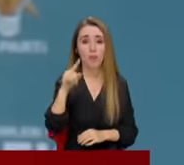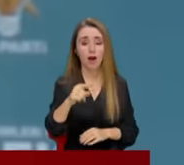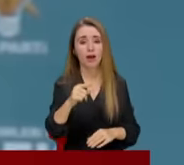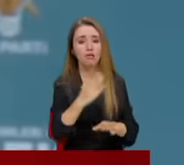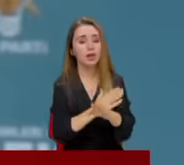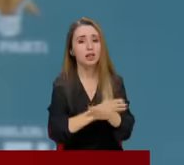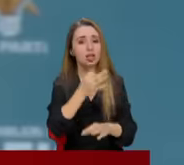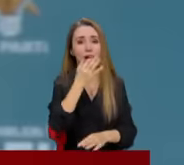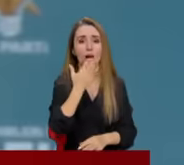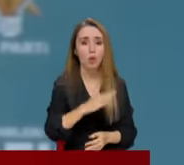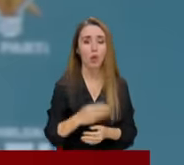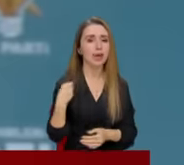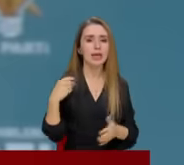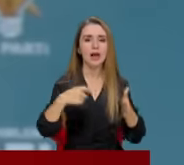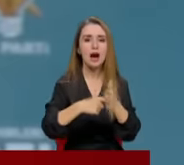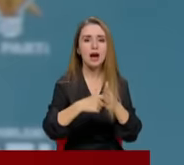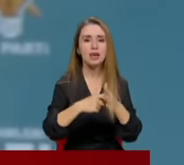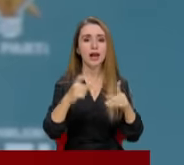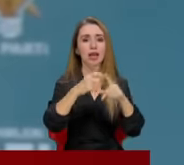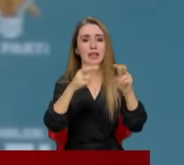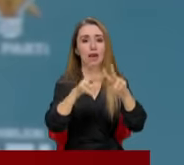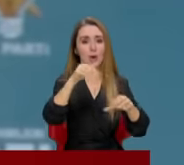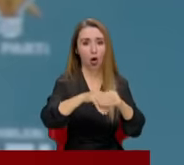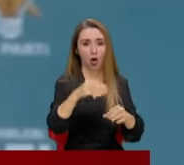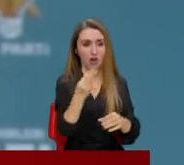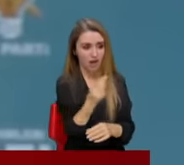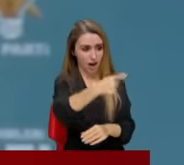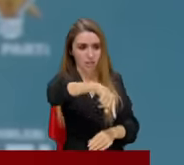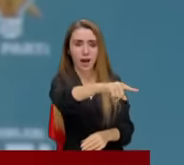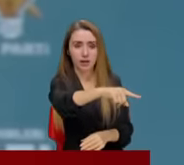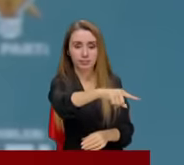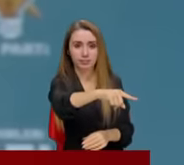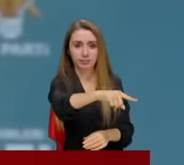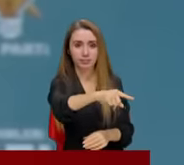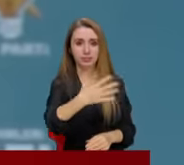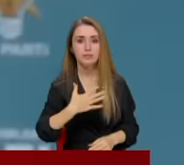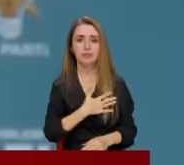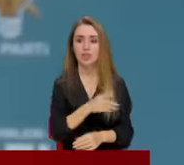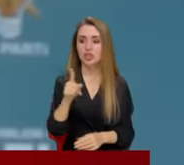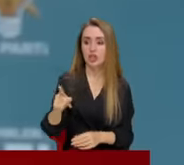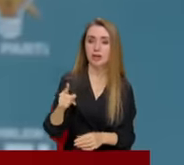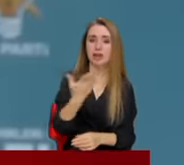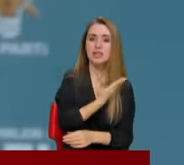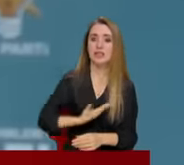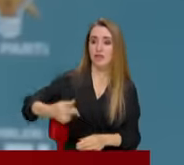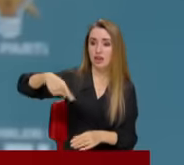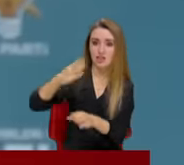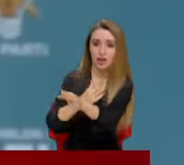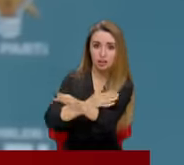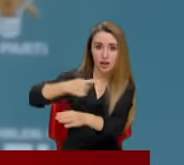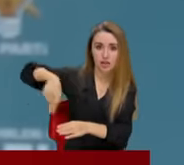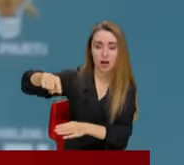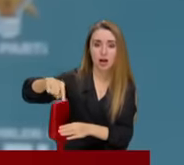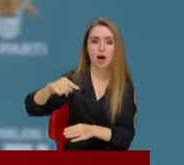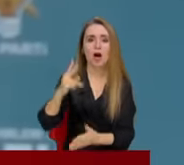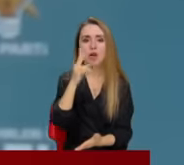seçmenin haberi yok. Yeni adıyla deme oy veren vatandaşlarımız da CHP'ye gönül veren vatandaşlarımız da